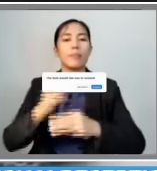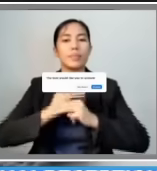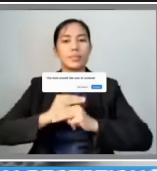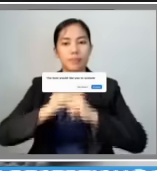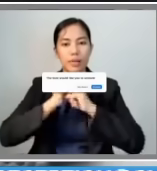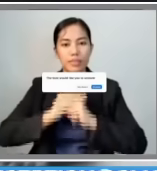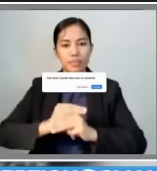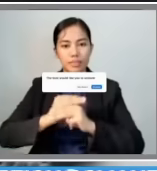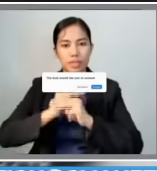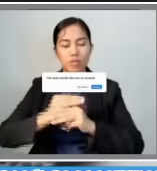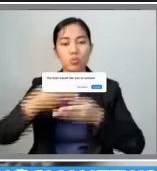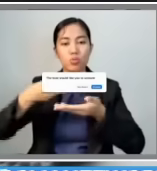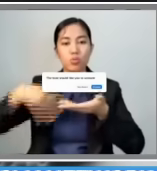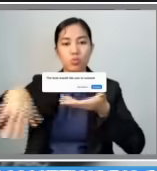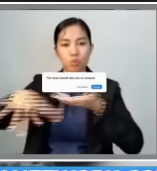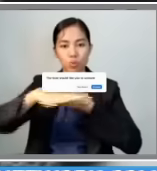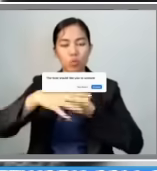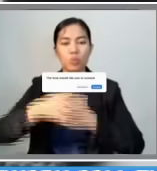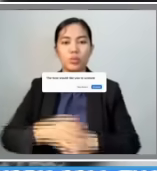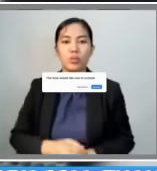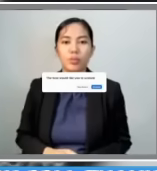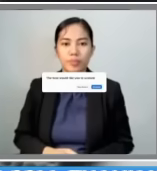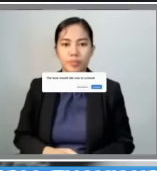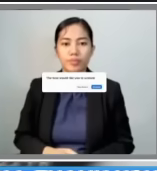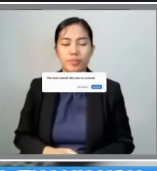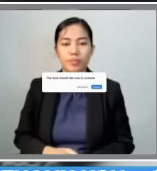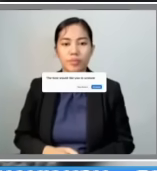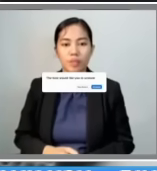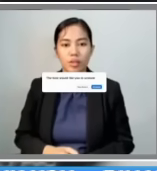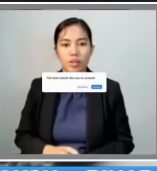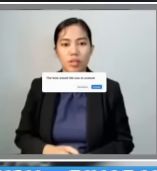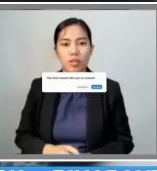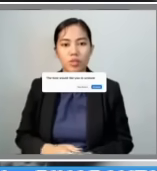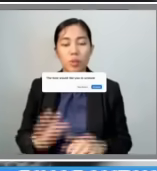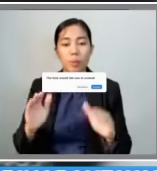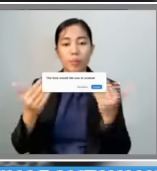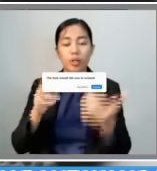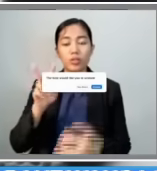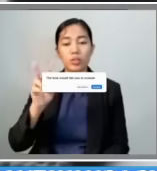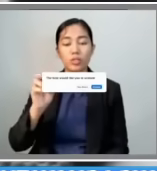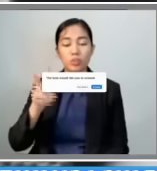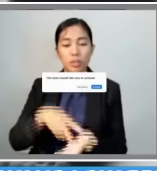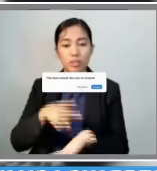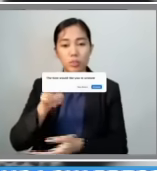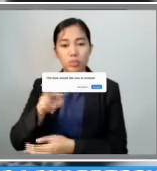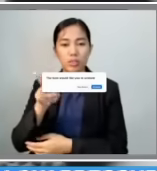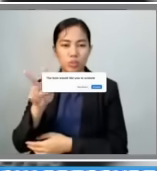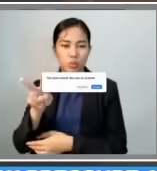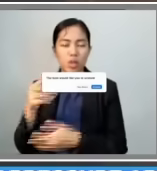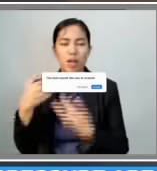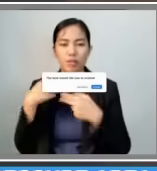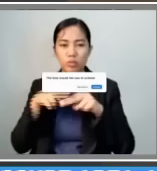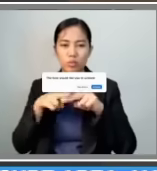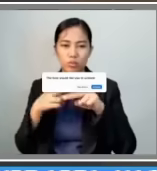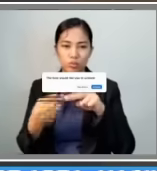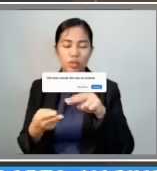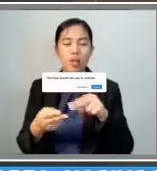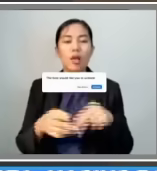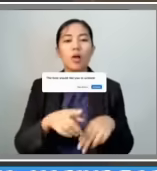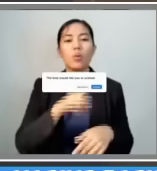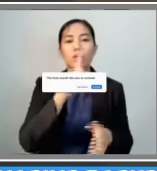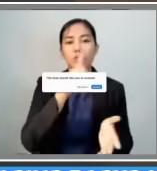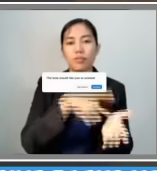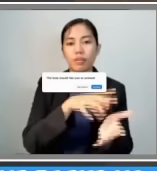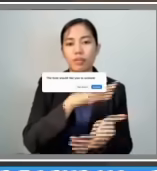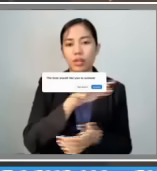dengue sa rehiyon kung ikukumpara sa parehong panahon noong 2022. Mula mahigit 1,000 kaso, 521